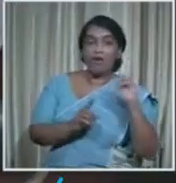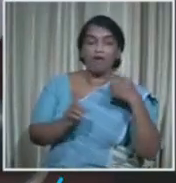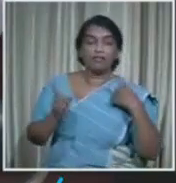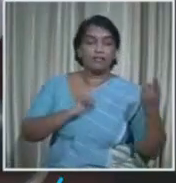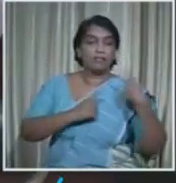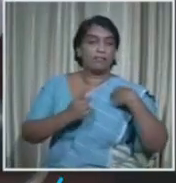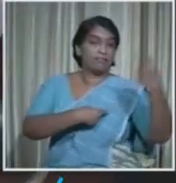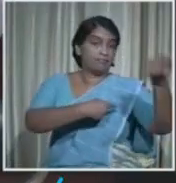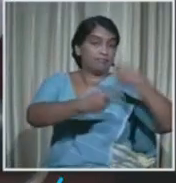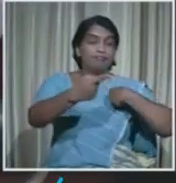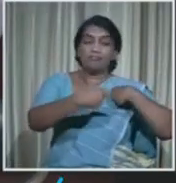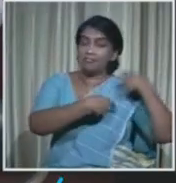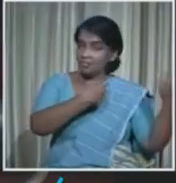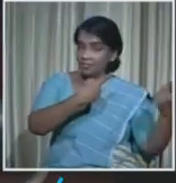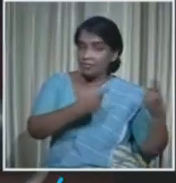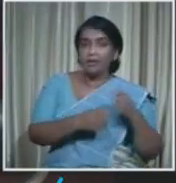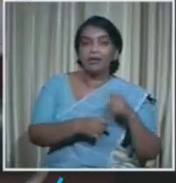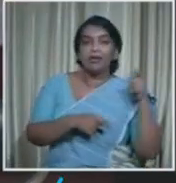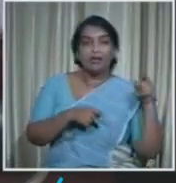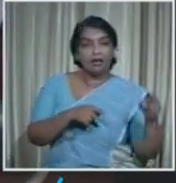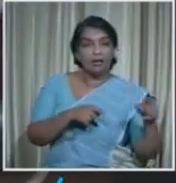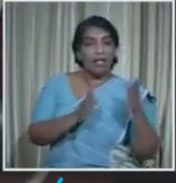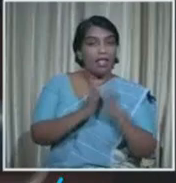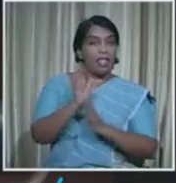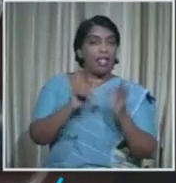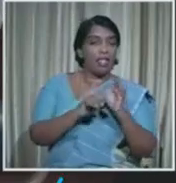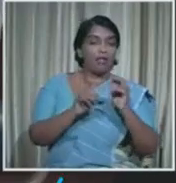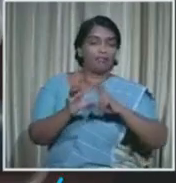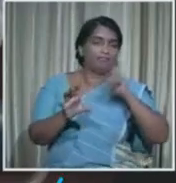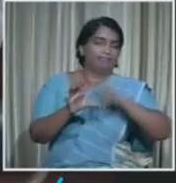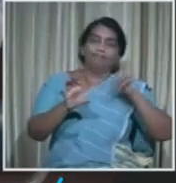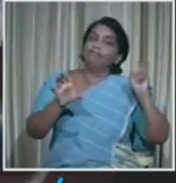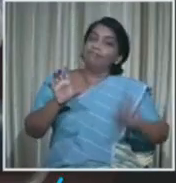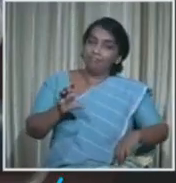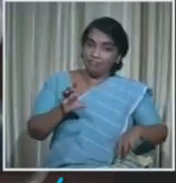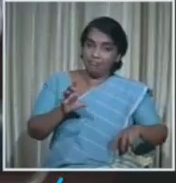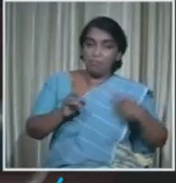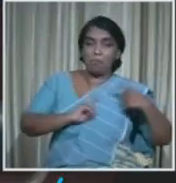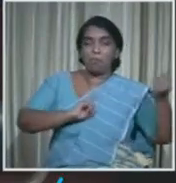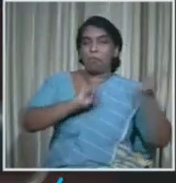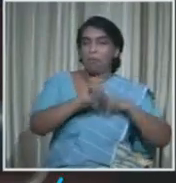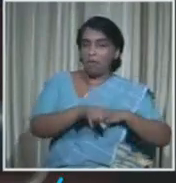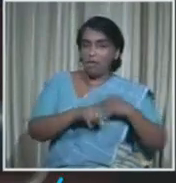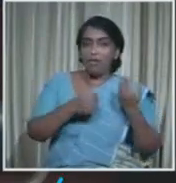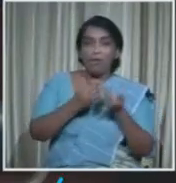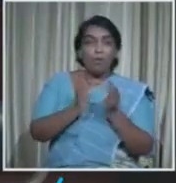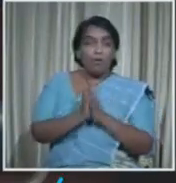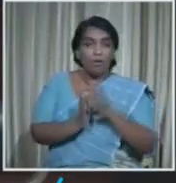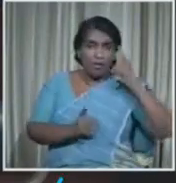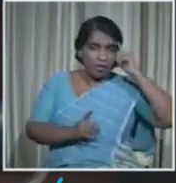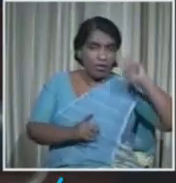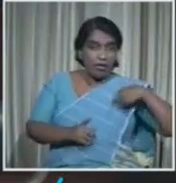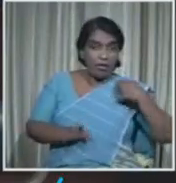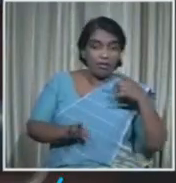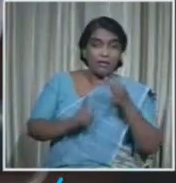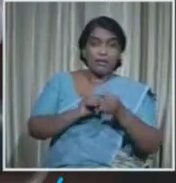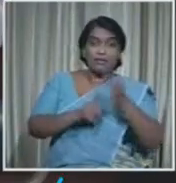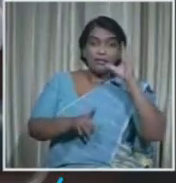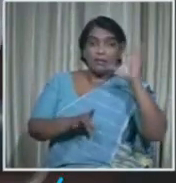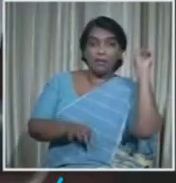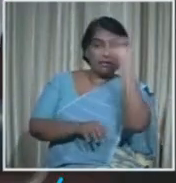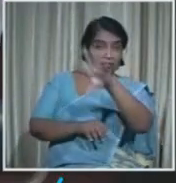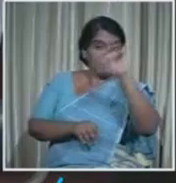ගන්නවා අහවලා මැති ඇමතිකම් වෙනස් කරගන්නවා තම තමන්ට ඕන ඕන කට්ටියව සභාපතිකම්